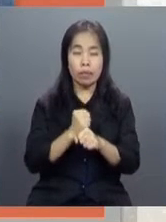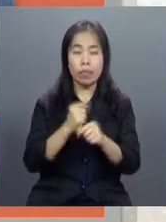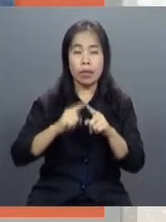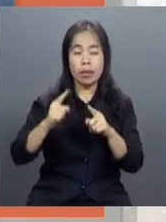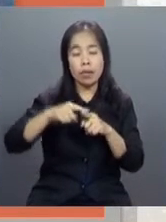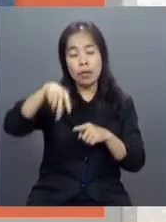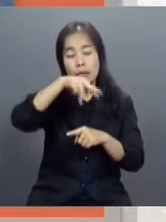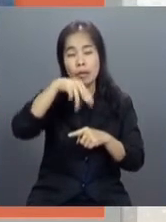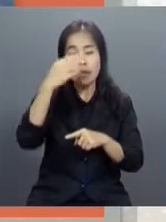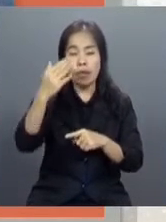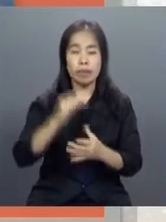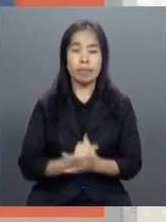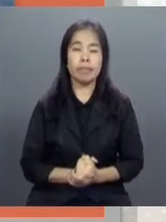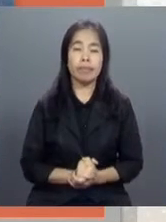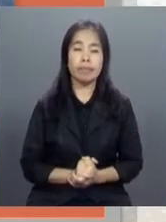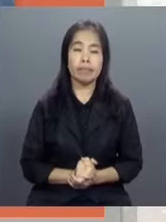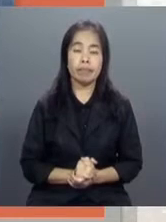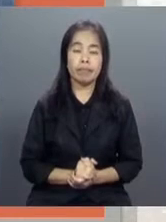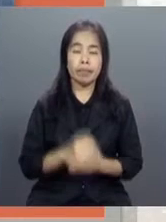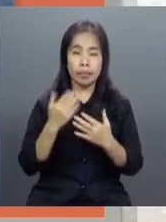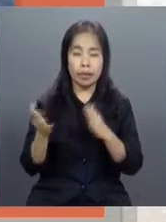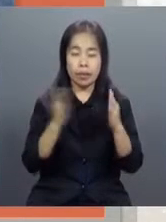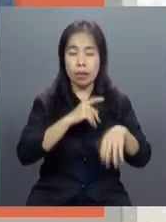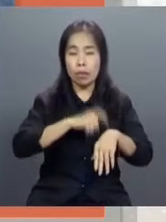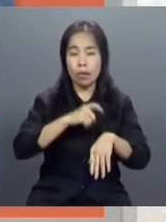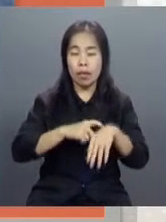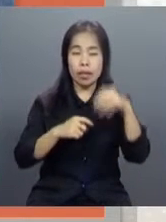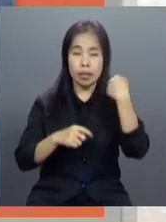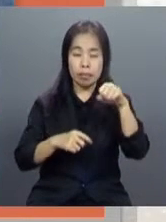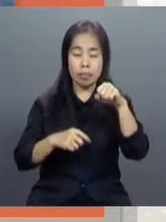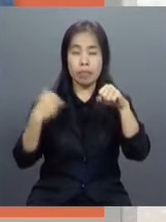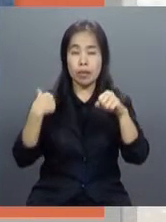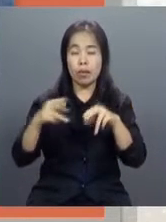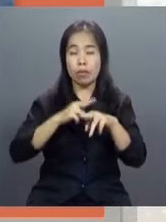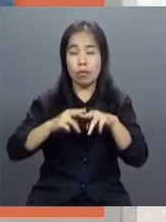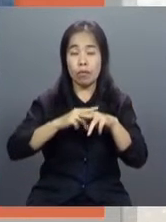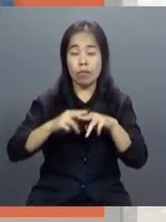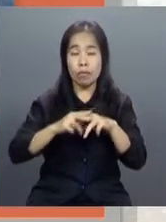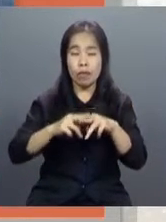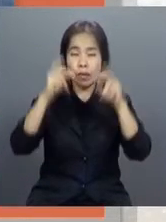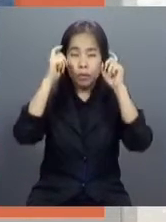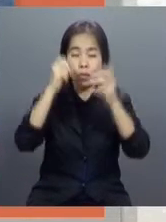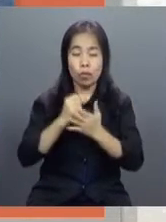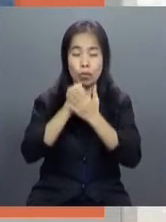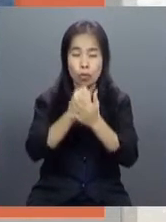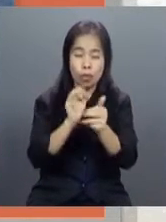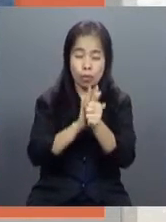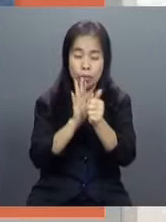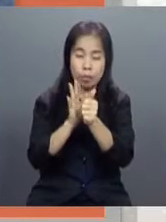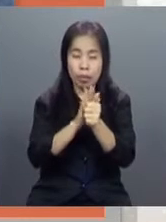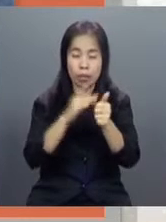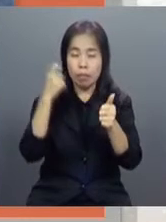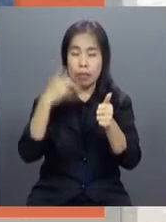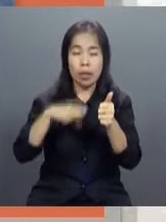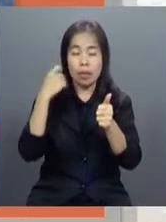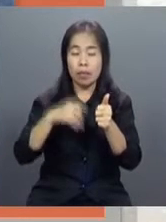หมดก่อนต่อมาเวลา 10นิการถไฟขบวนช่วยเหลือถึงสถานีหัวหมากแต่ก็ยังไม่สามารถที่จะเดินรถ